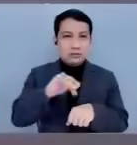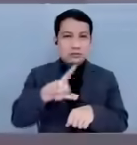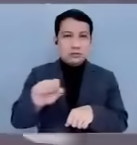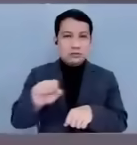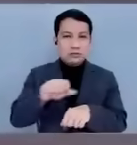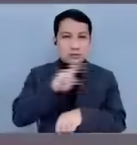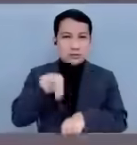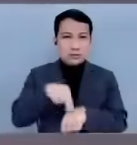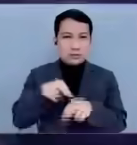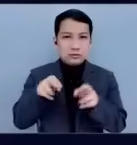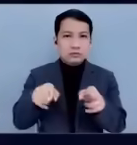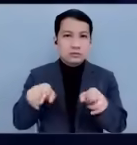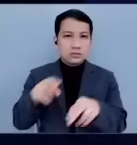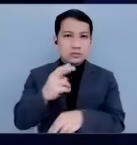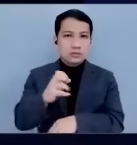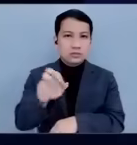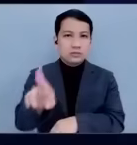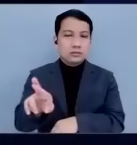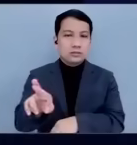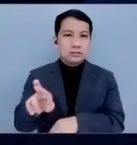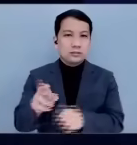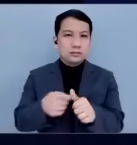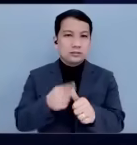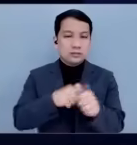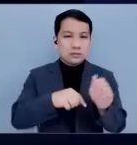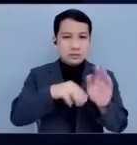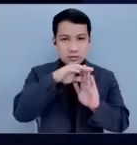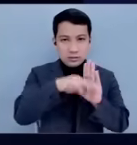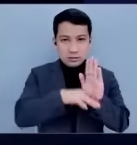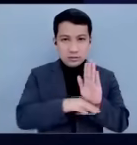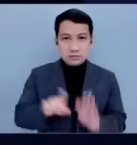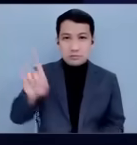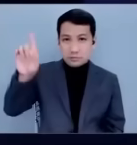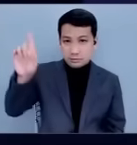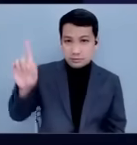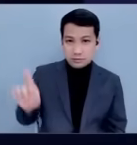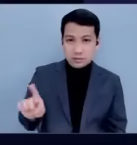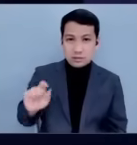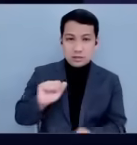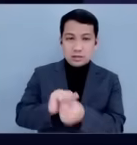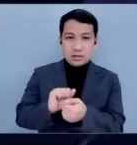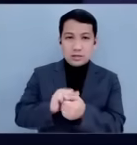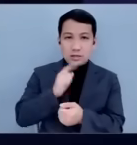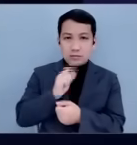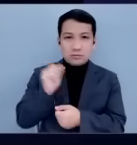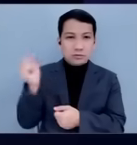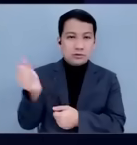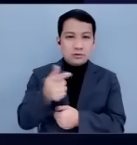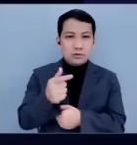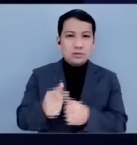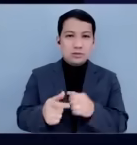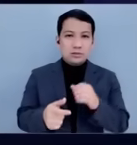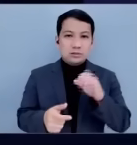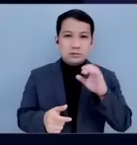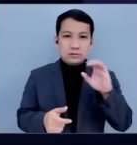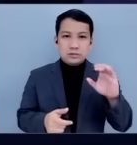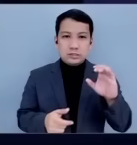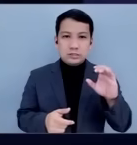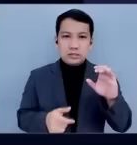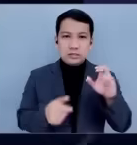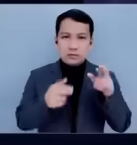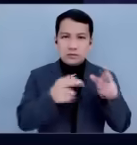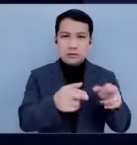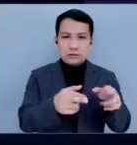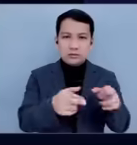Metro Manila. Sa unang listahan ng MMDA, kasama rito ang lahat ng circumferential at radial routes at